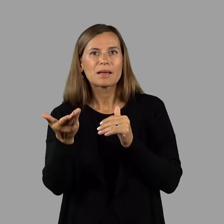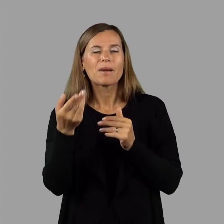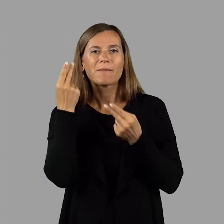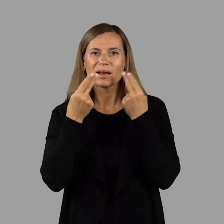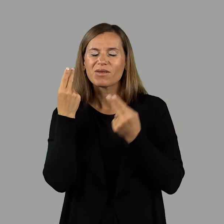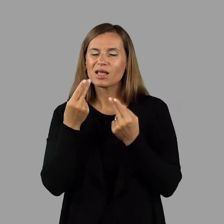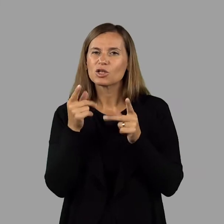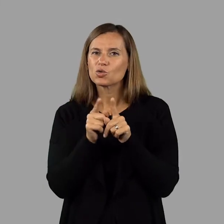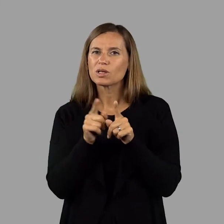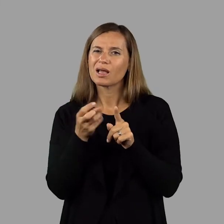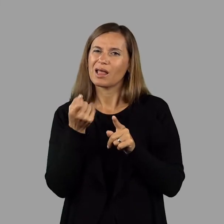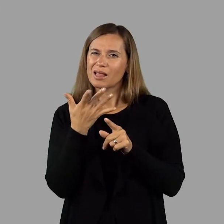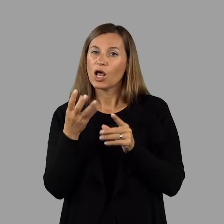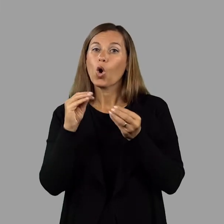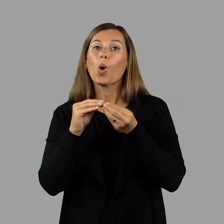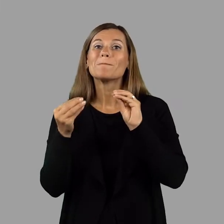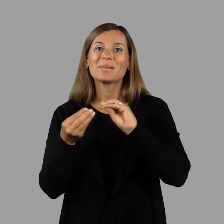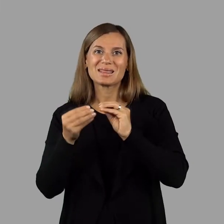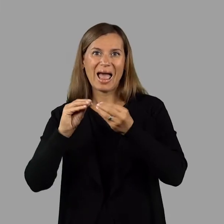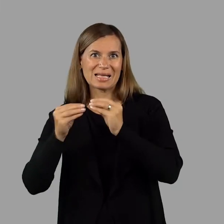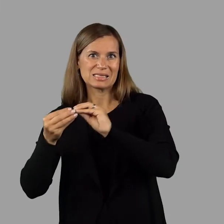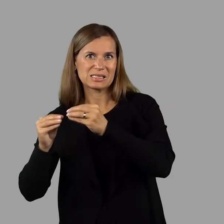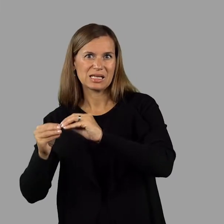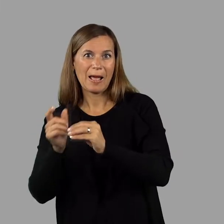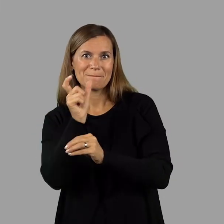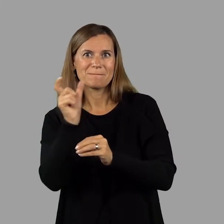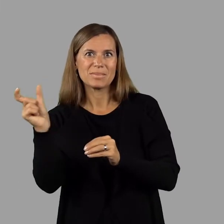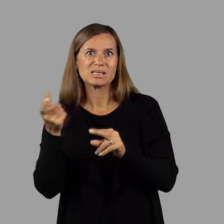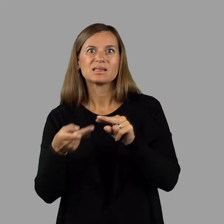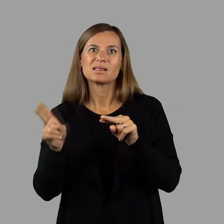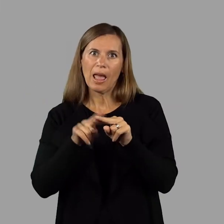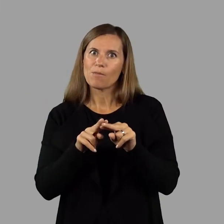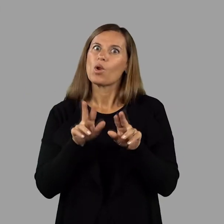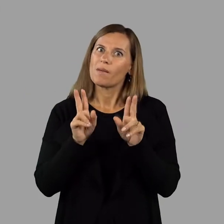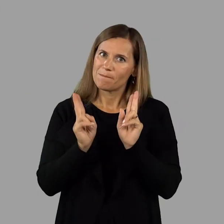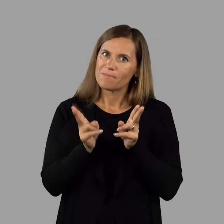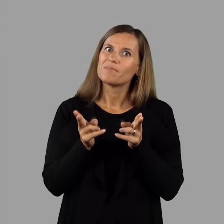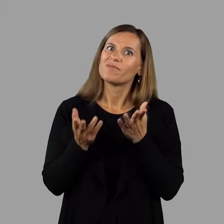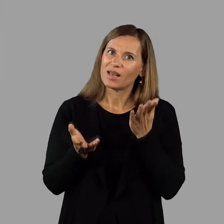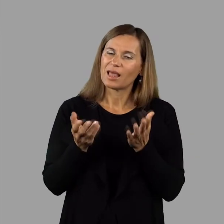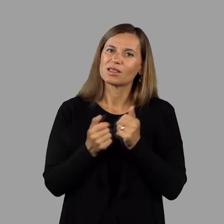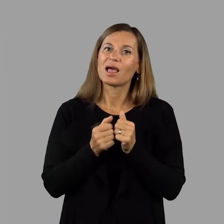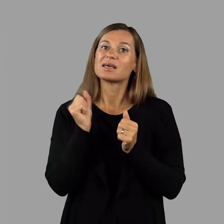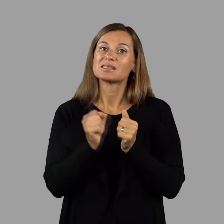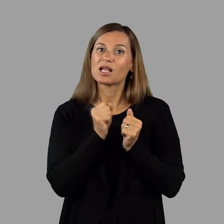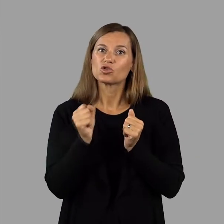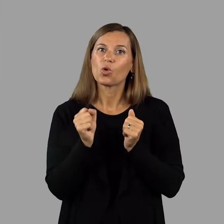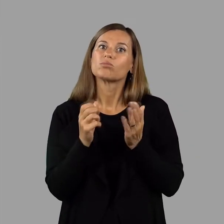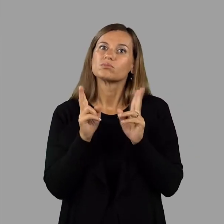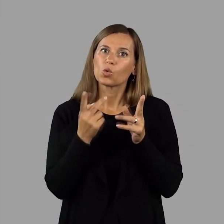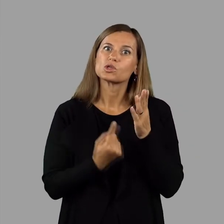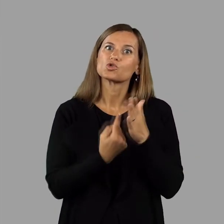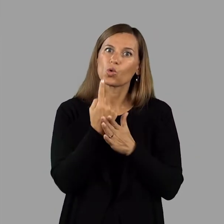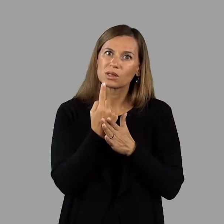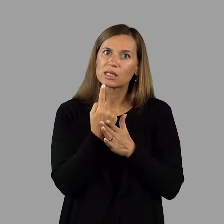katere kombinacije besed so najverjetnejše. Zato se včasih zgodi, da čez nekaj besed oceni,